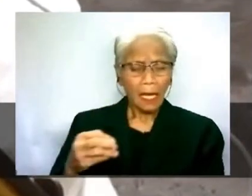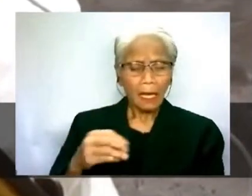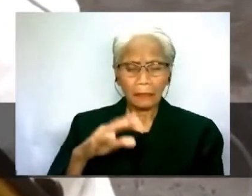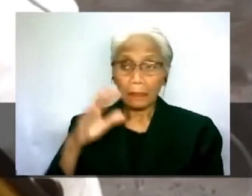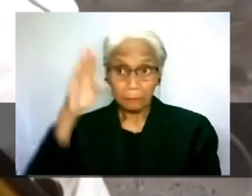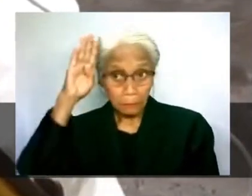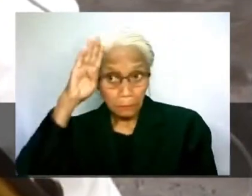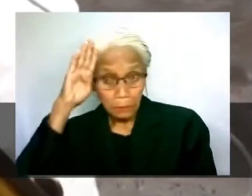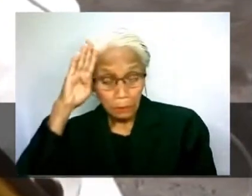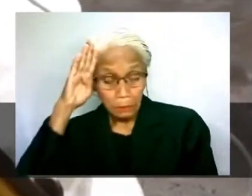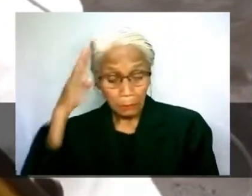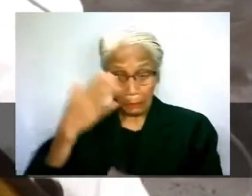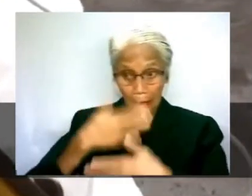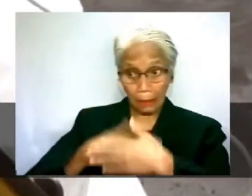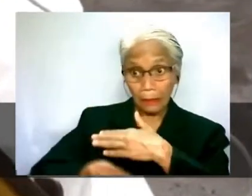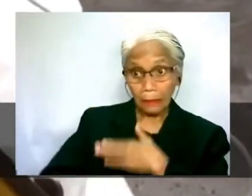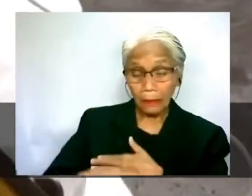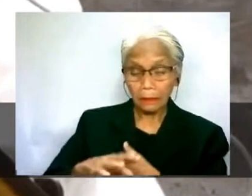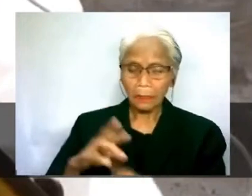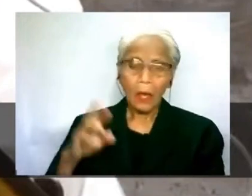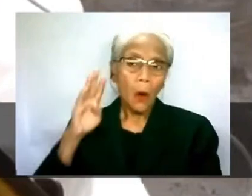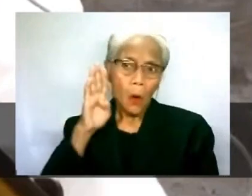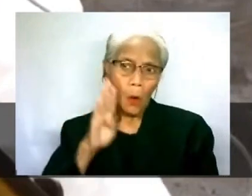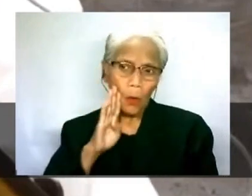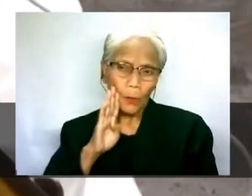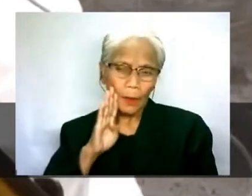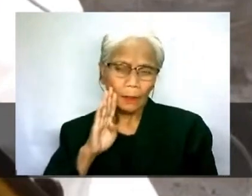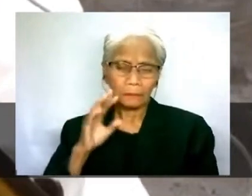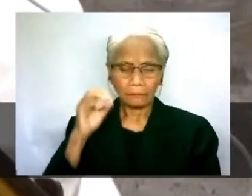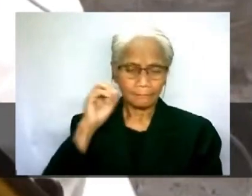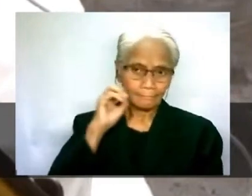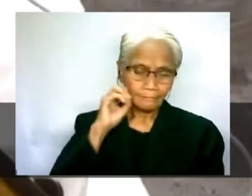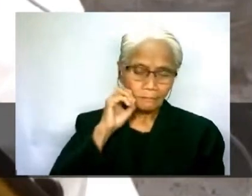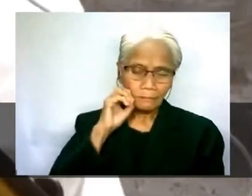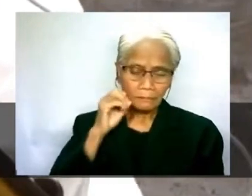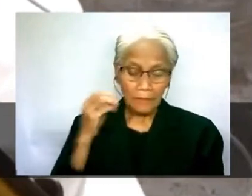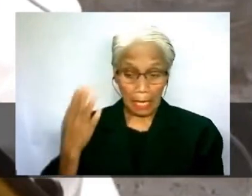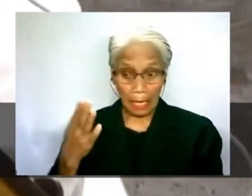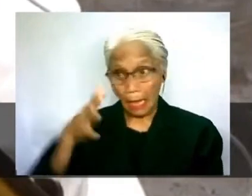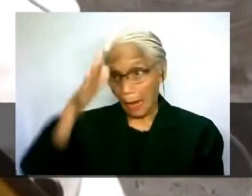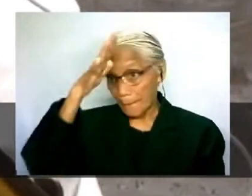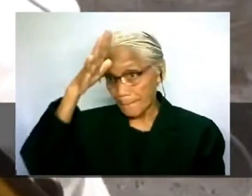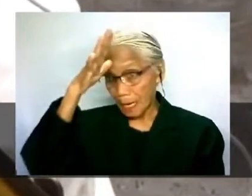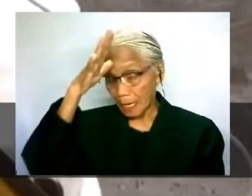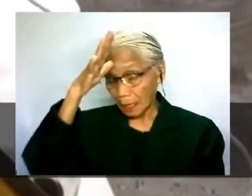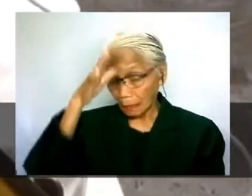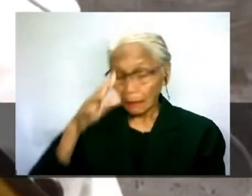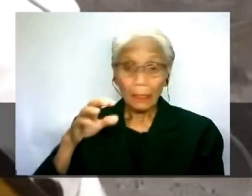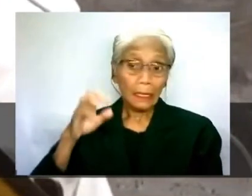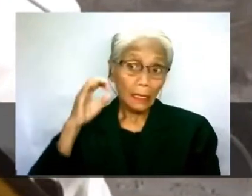si Obed. Si Obed ang ama ni Jesse na ama ni Haring